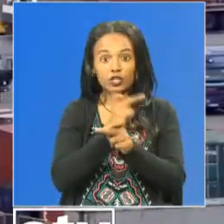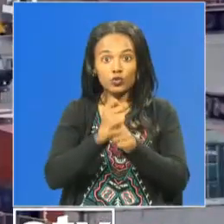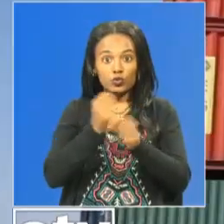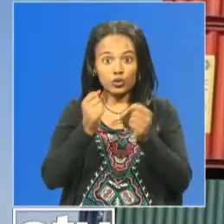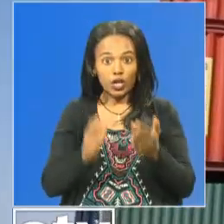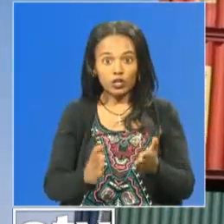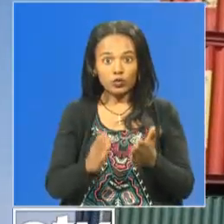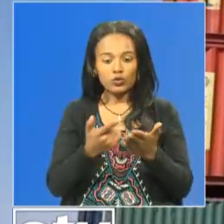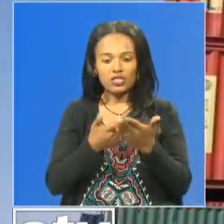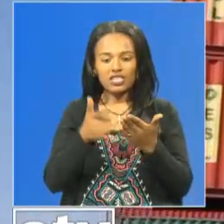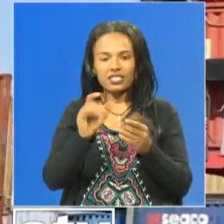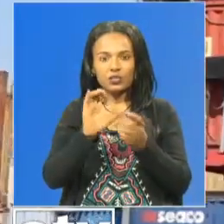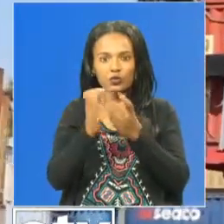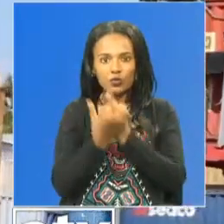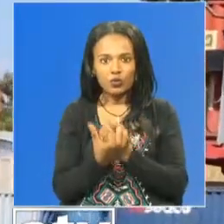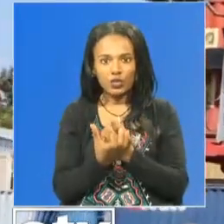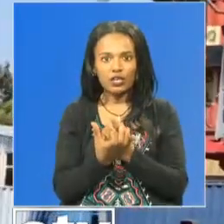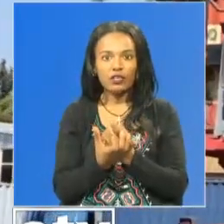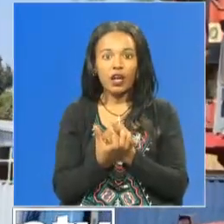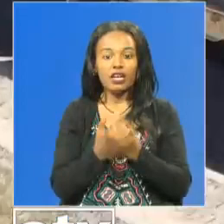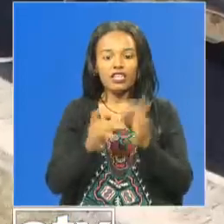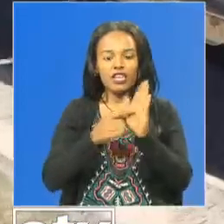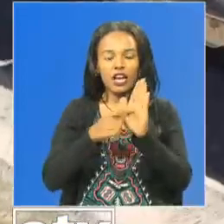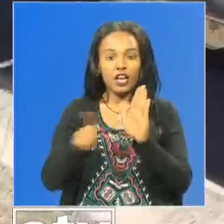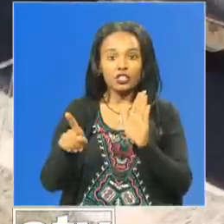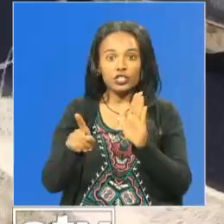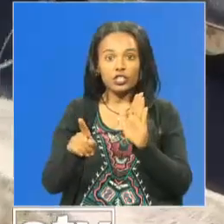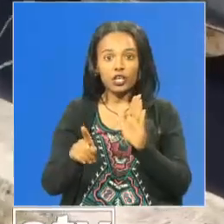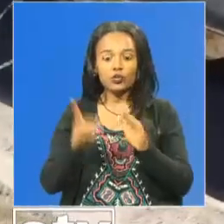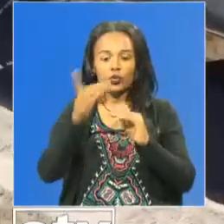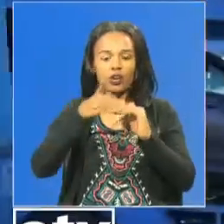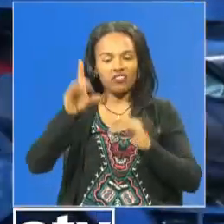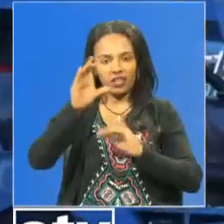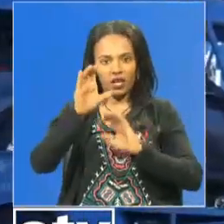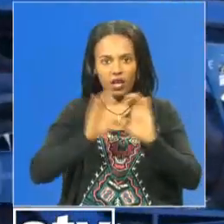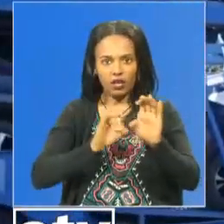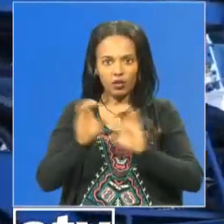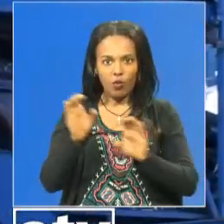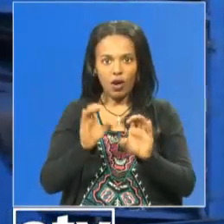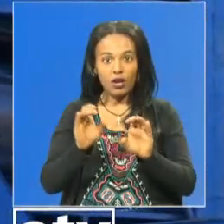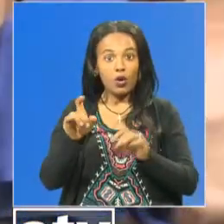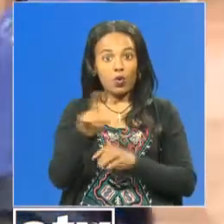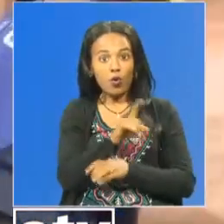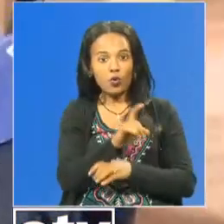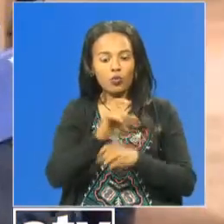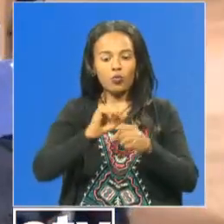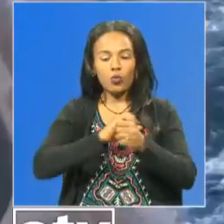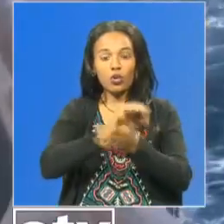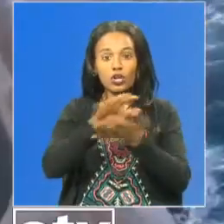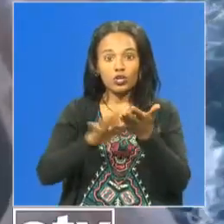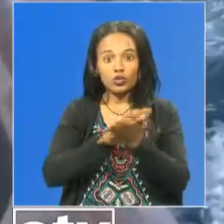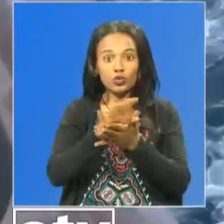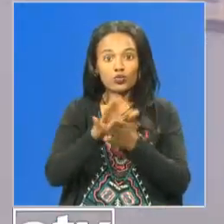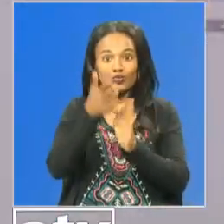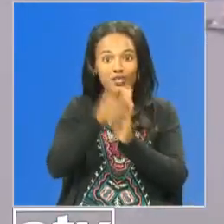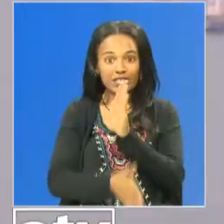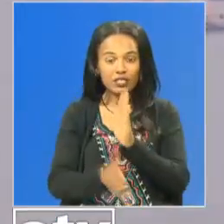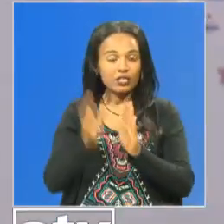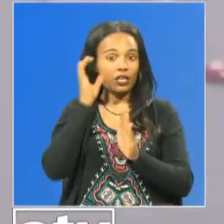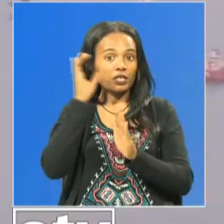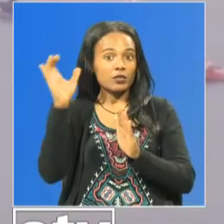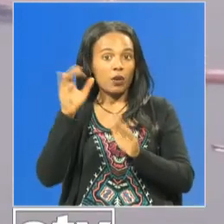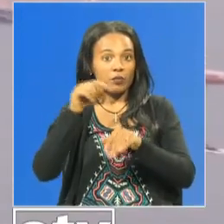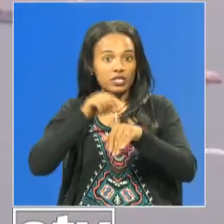አገልግሎት አሰጣጥ ባህሪ ታዲያ ለኮሮና ቫይረስ ተጋላጭነታቸውን ከፍተኛ ያደርገዋል። ሆኖም ወረርሽኙ መከሰቱ ከተሰማበት ጊዜ